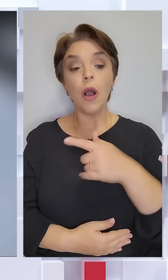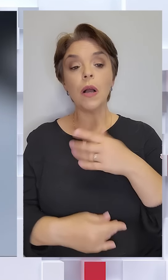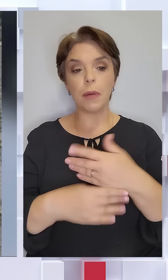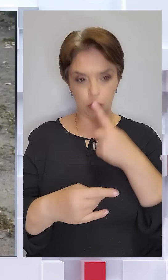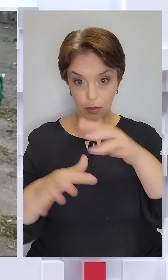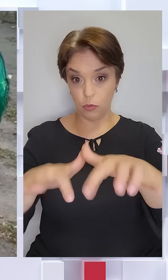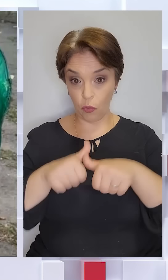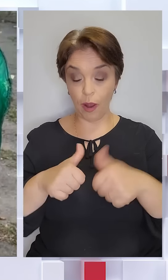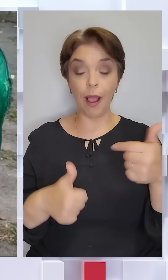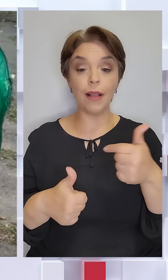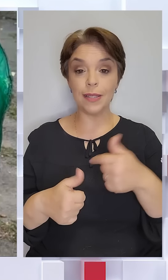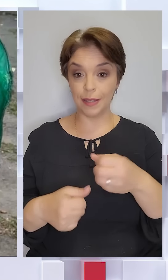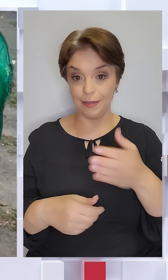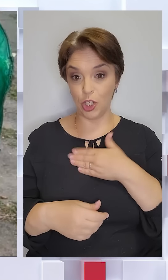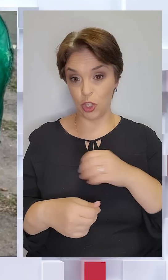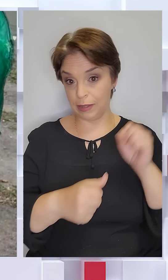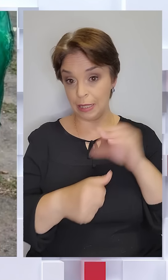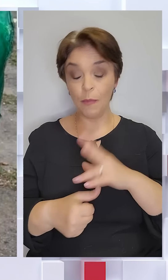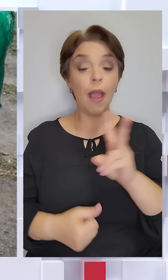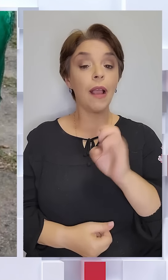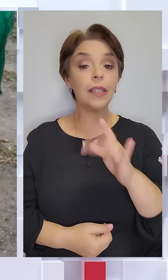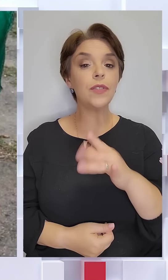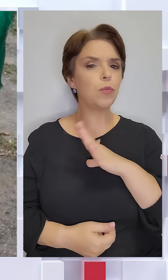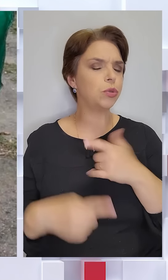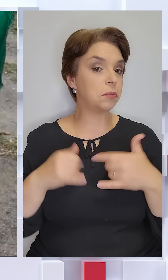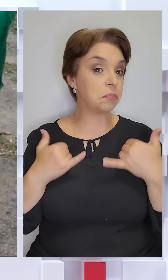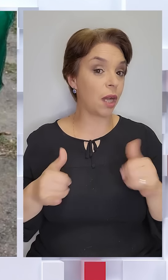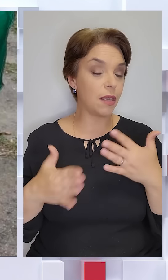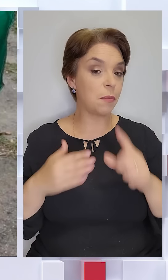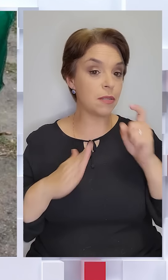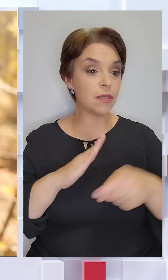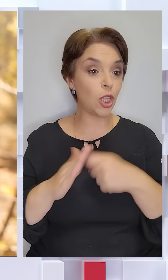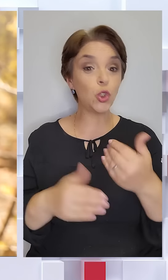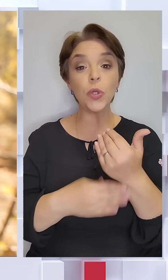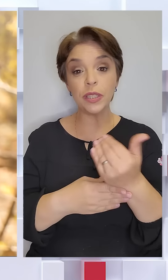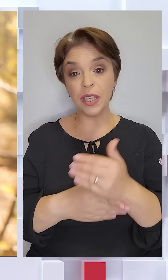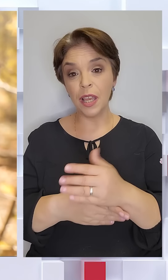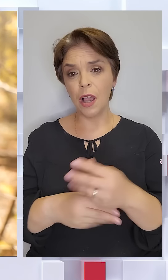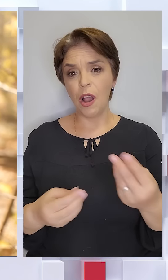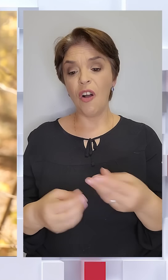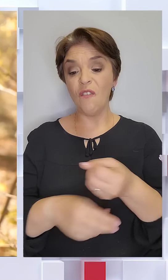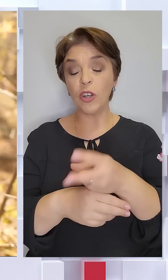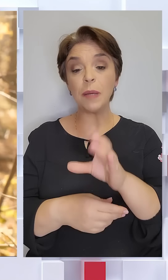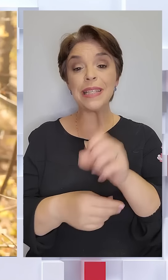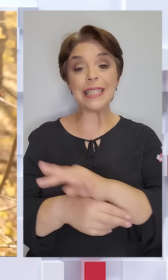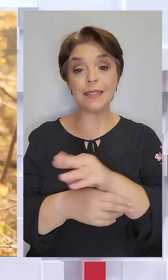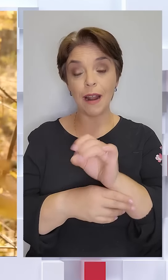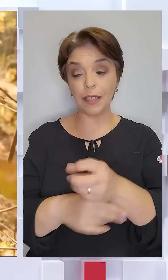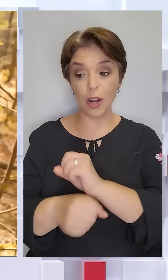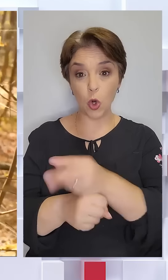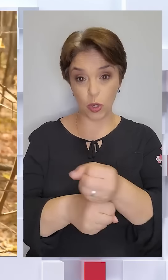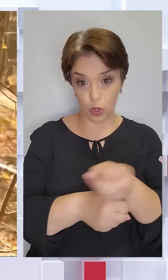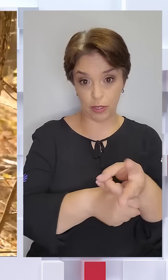став трофеєм галицьких десантників. Напевно, кадирівці були б дуже здивовані, якби дізналися, що їх вогнем зі «Страйкера» розігнав,